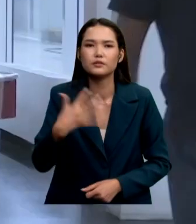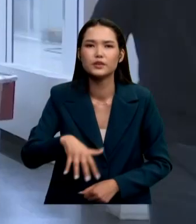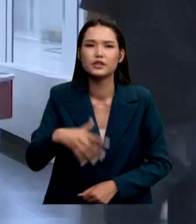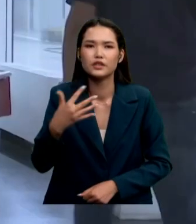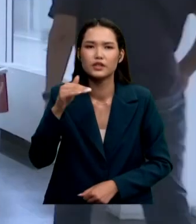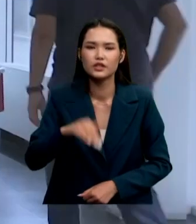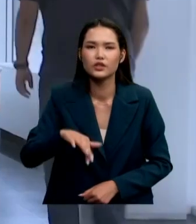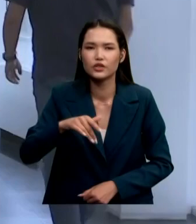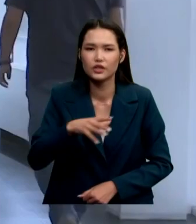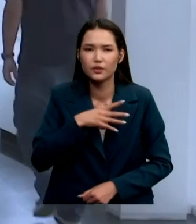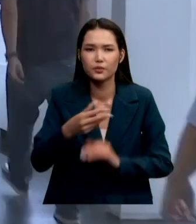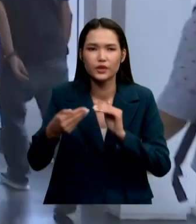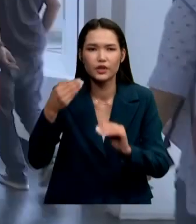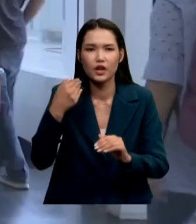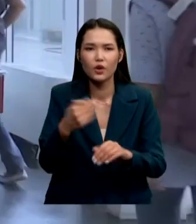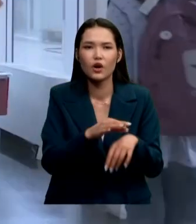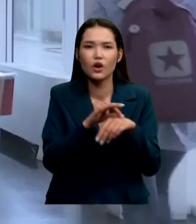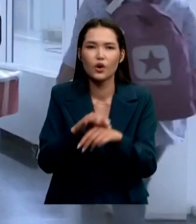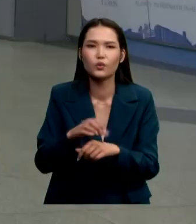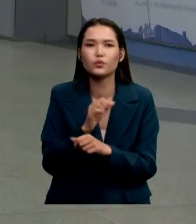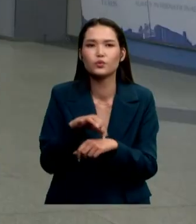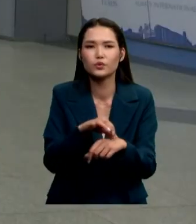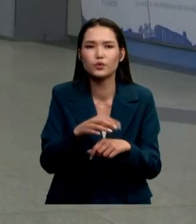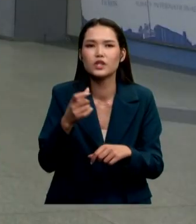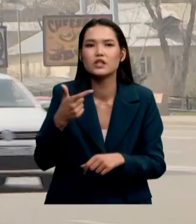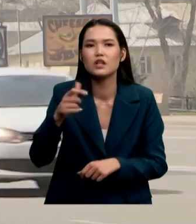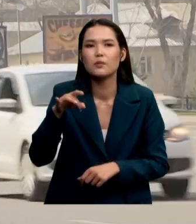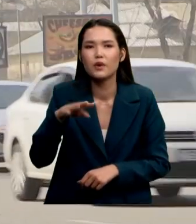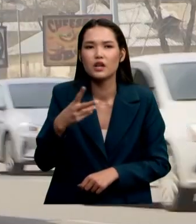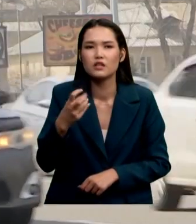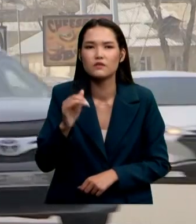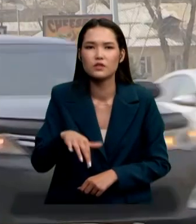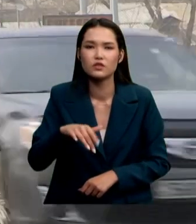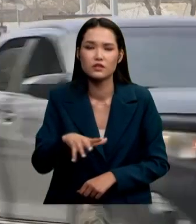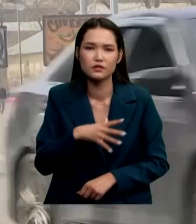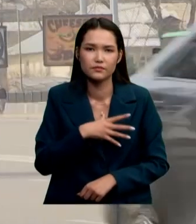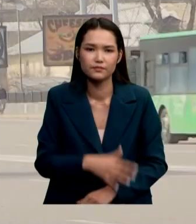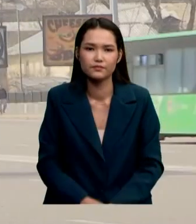355 тысяч тенге. Ранее он же довез туристов из Германии за 200 тысяч тенге.